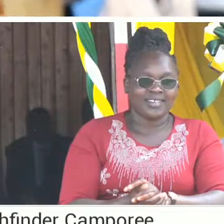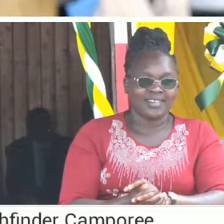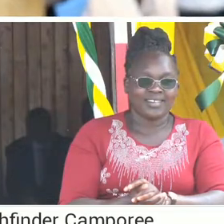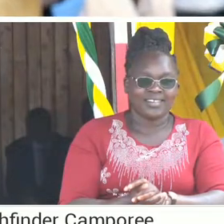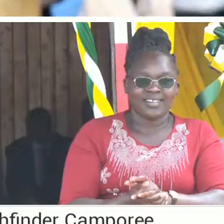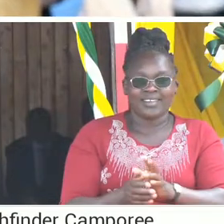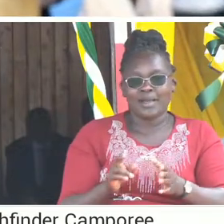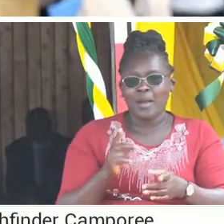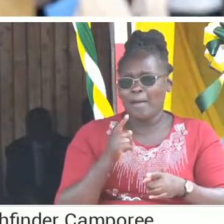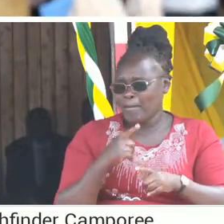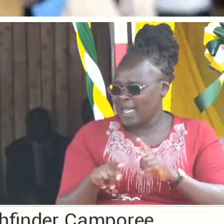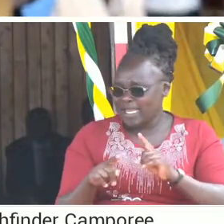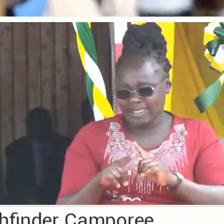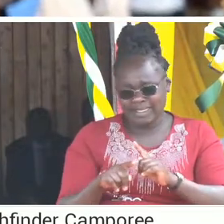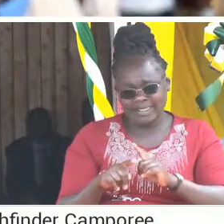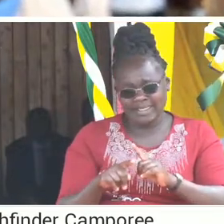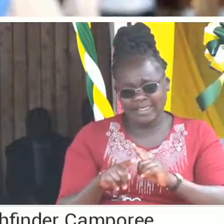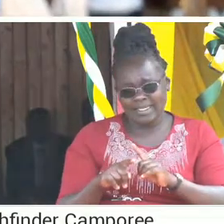mattress,